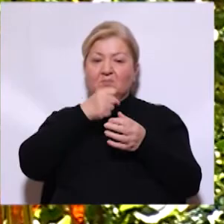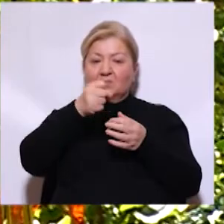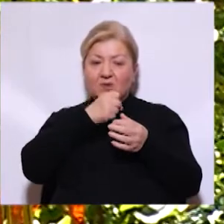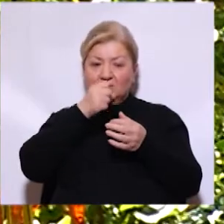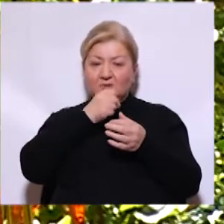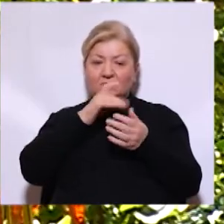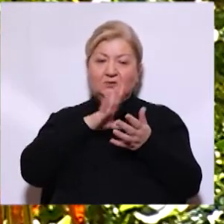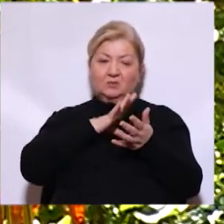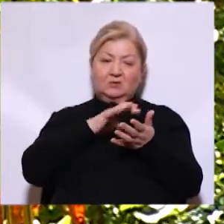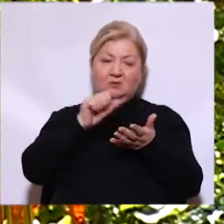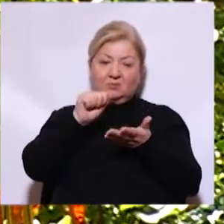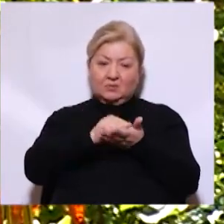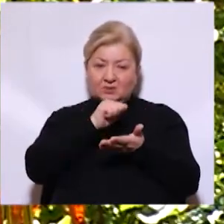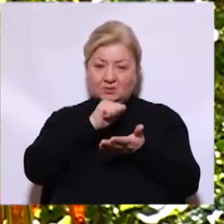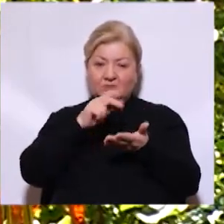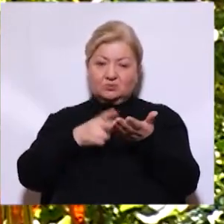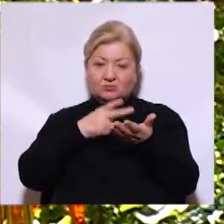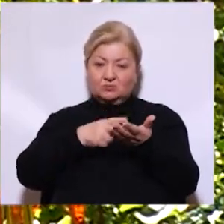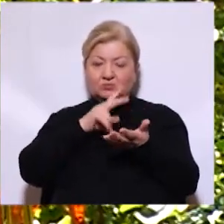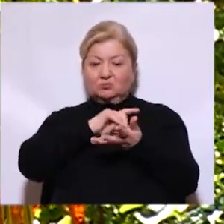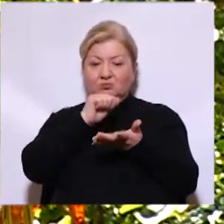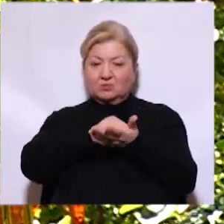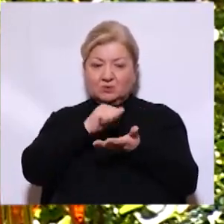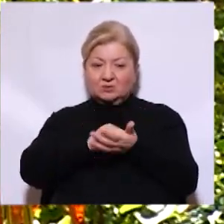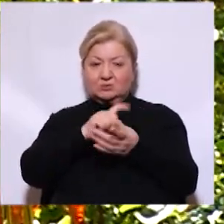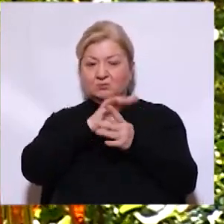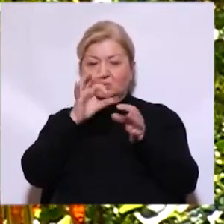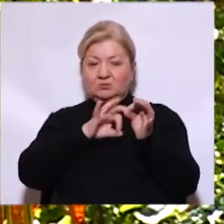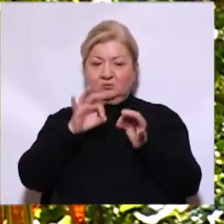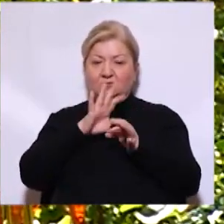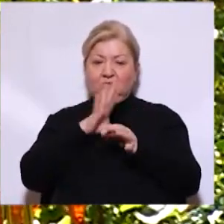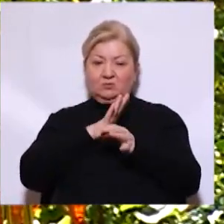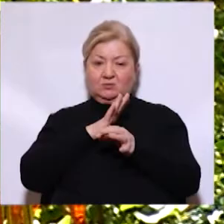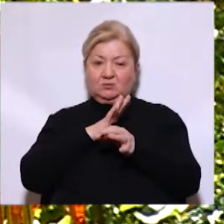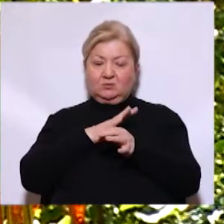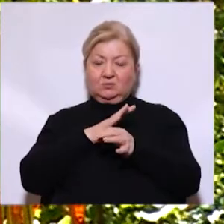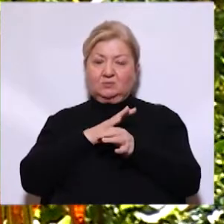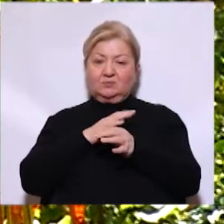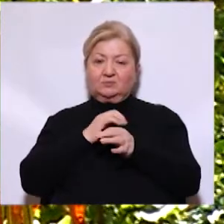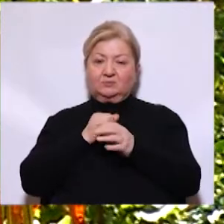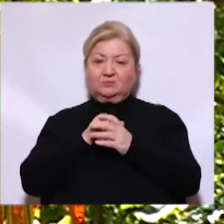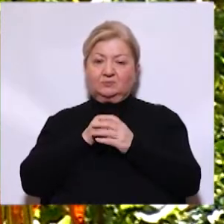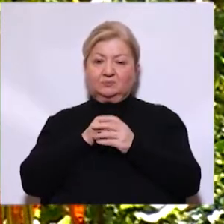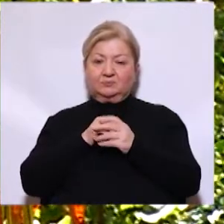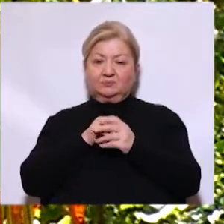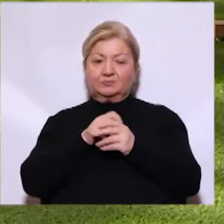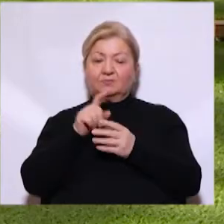საზოგადოება გამოვტოვეთ, თუმცა მომდევნო სემესტრში აუცილებლად გავა ეს თემა და ვისაუბრებთ ამ